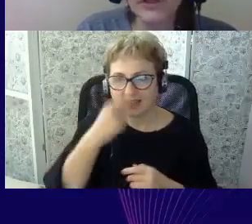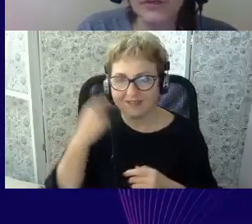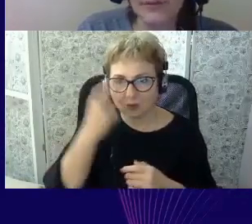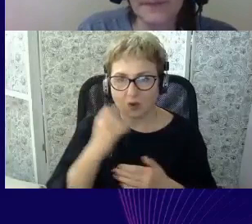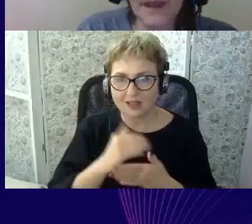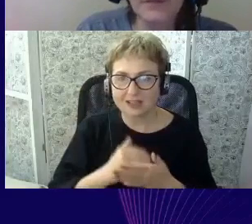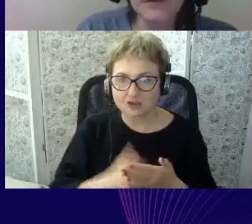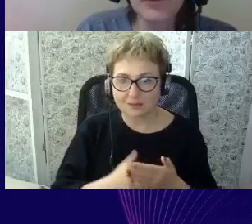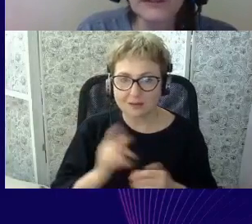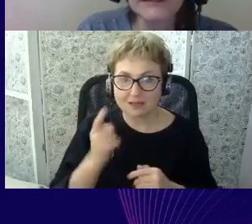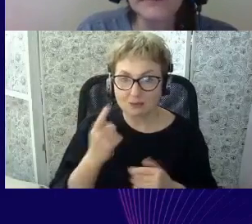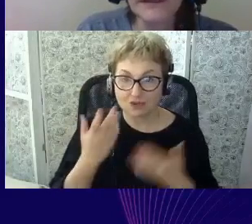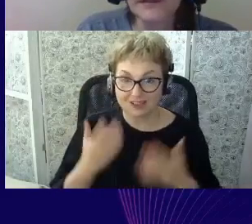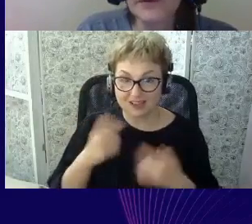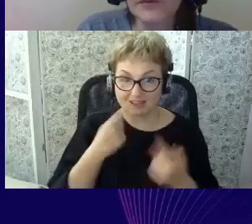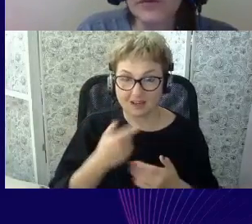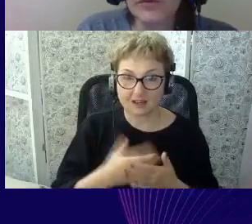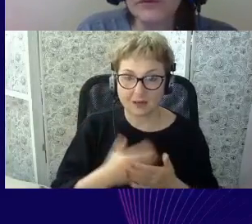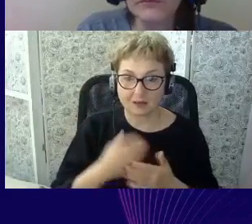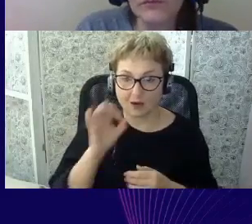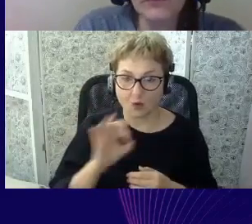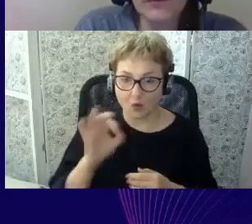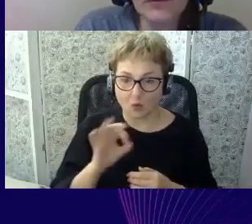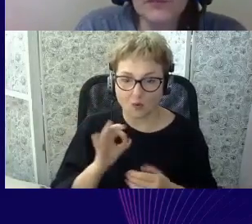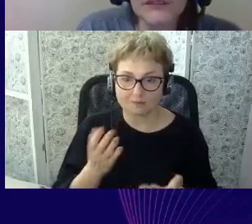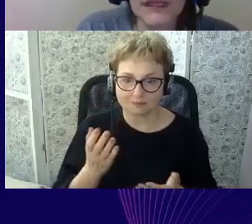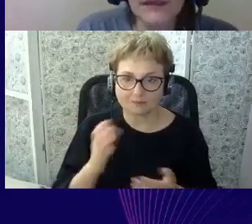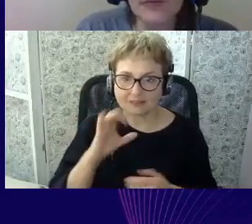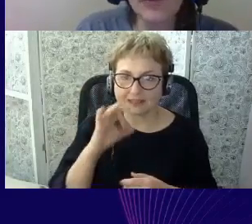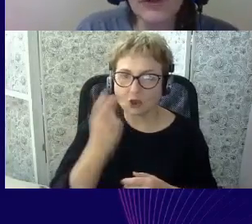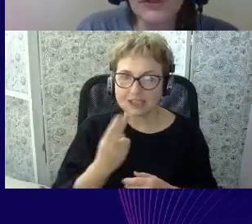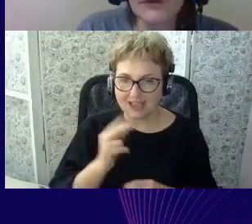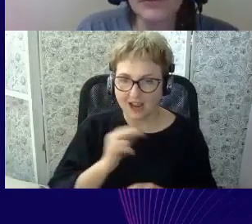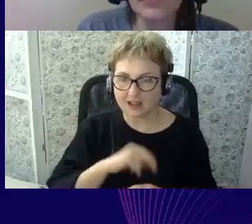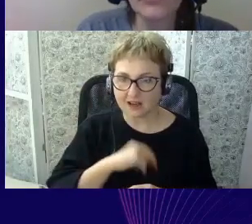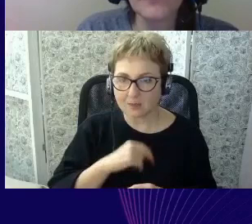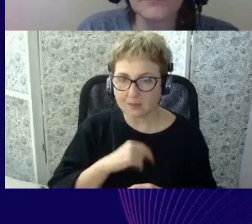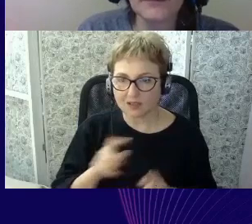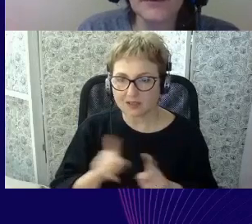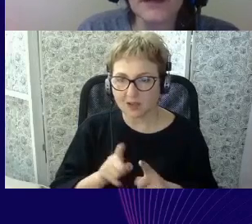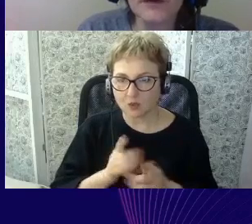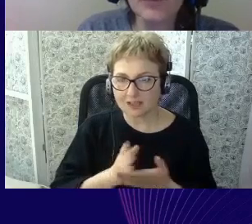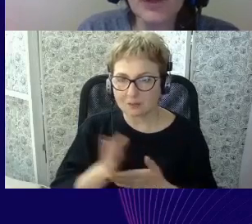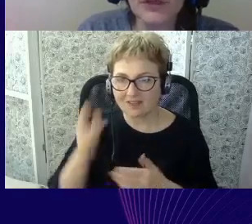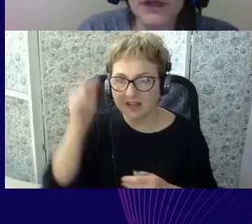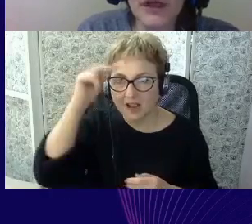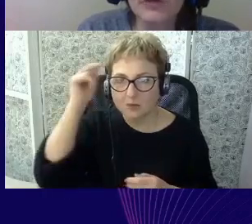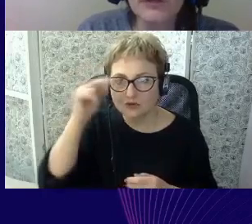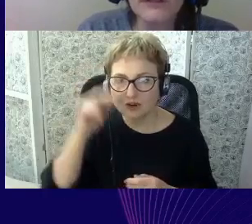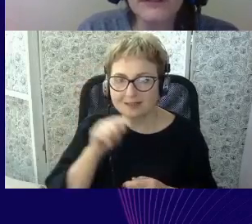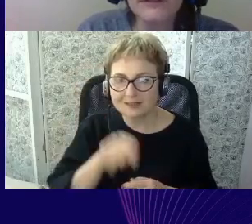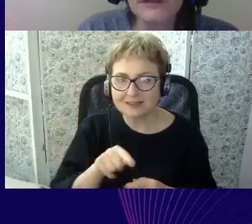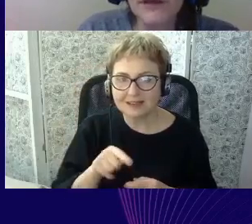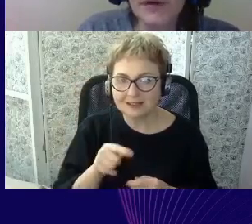индивидуального режима. Потому что если говорить, например, о, ну, допустим, социальные работники, да, вот такое направление обучения,